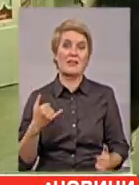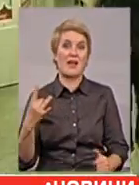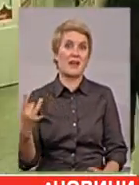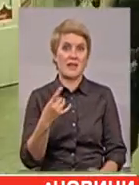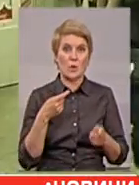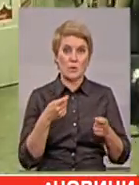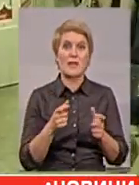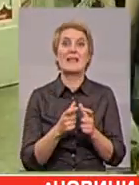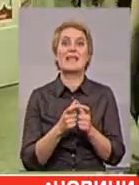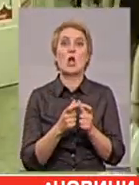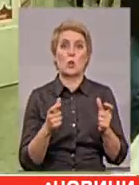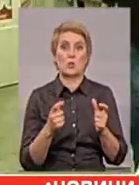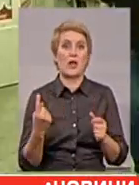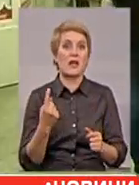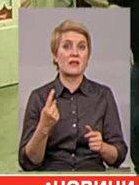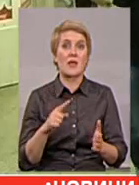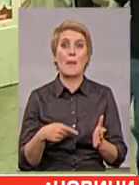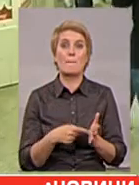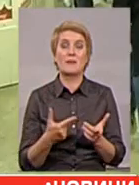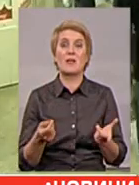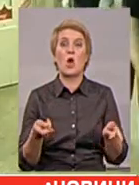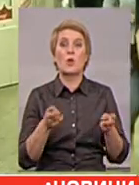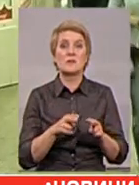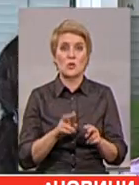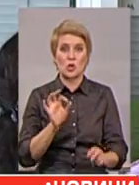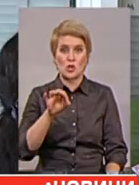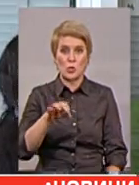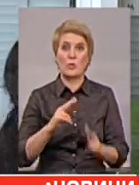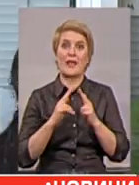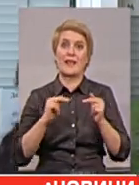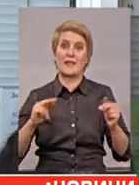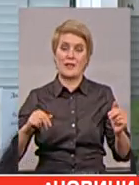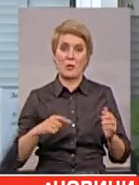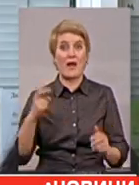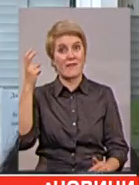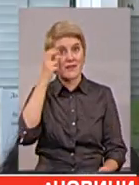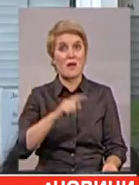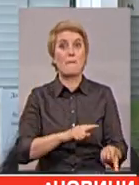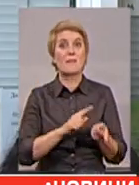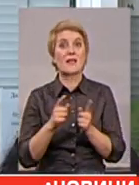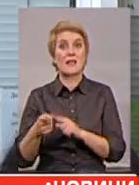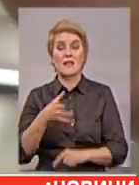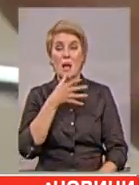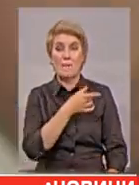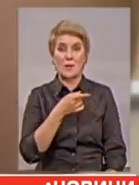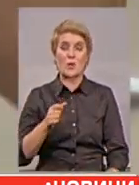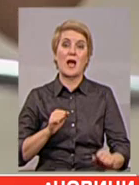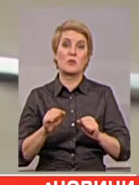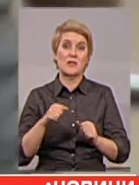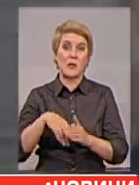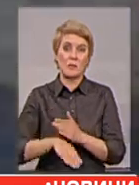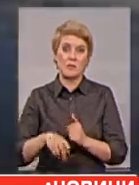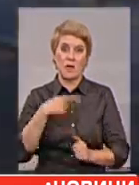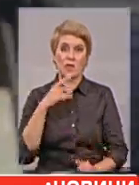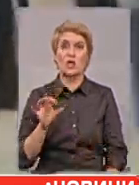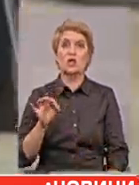– талони. Тож єдиним містом, де ще лишаться жетони, буде Дніпро. У Києві ж перехідний період. В адміністрації підземки